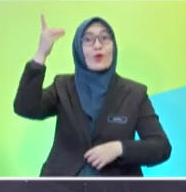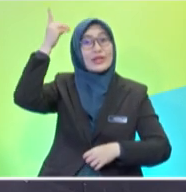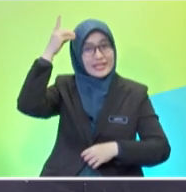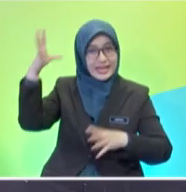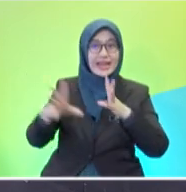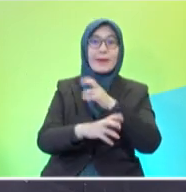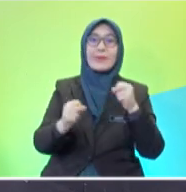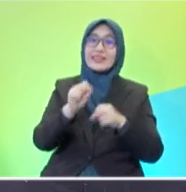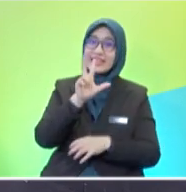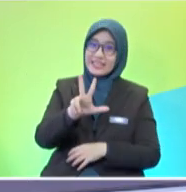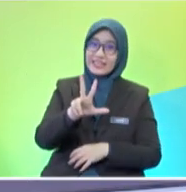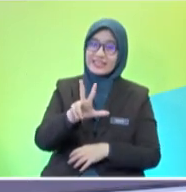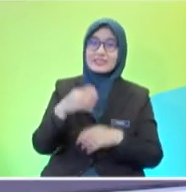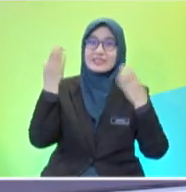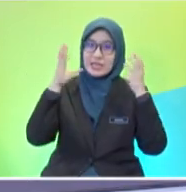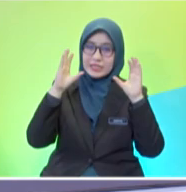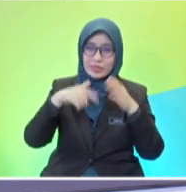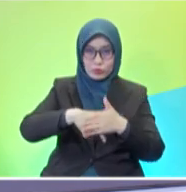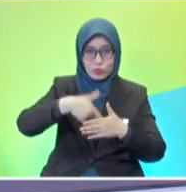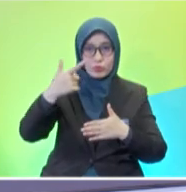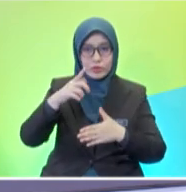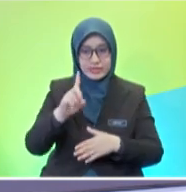Oh oke saya keluarkan satu